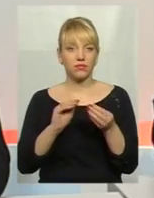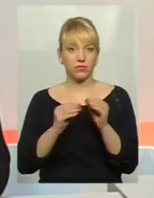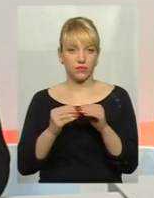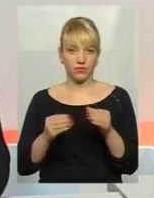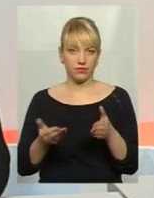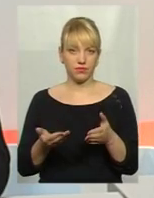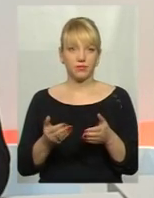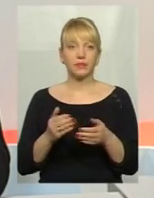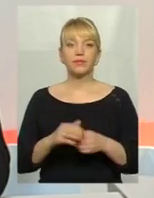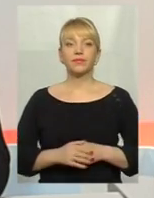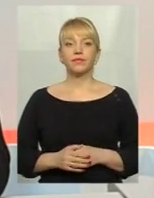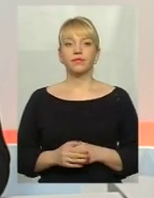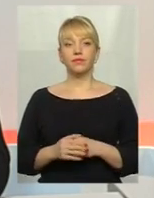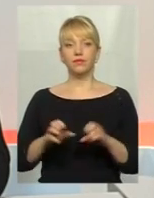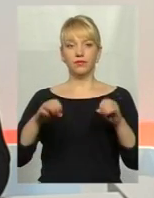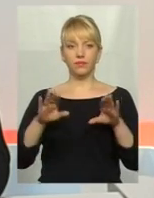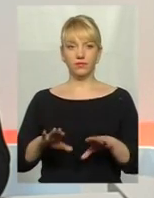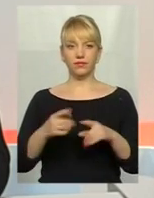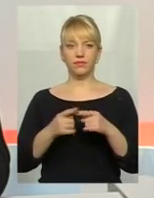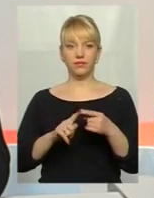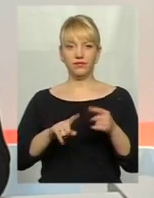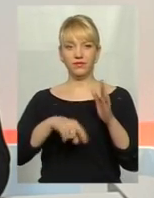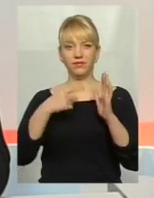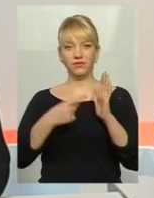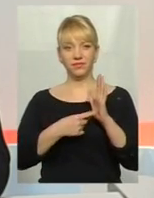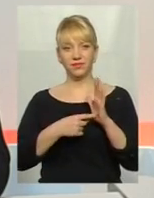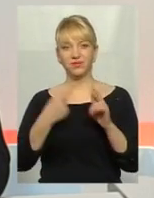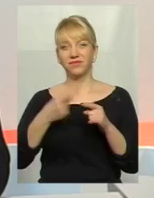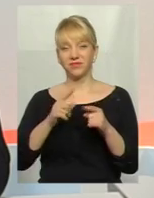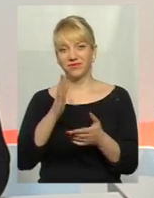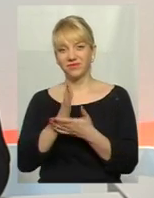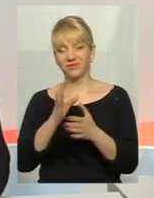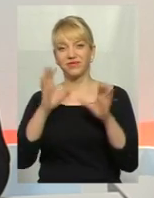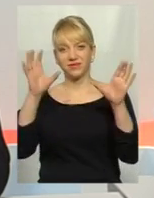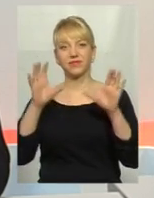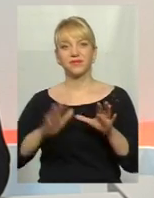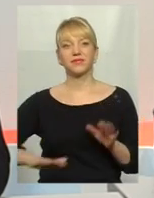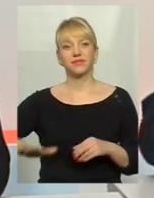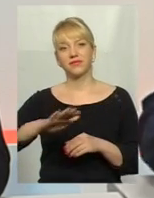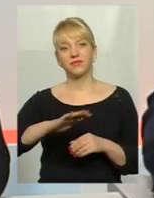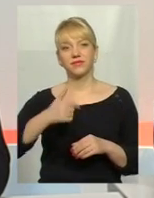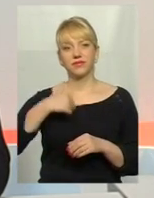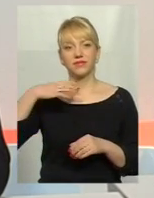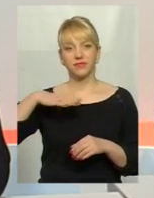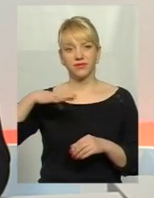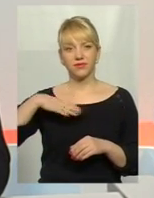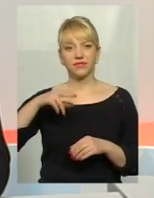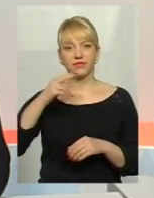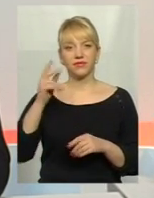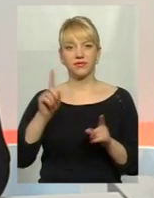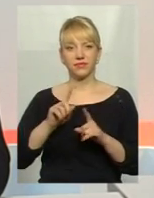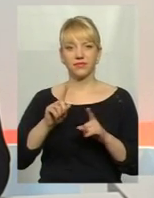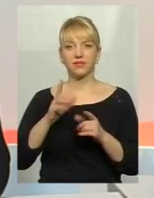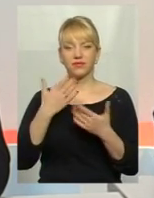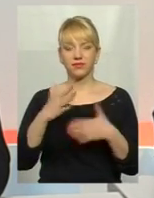І вирішення цього питання, воно знаходиться в законодавчому полі. Я дуже очікую, що принаймні вже